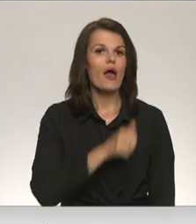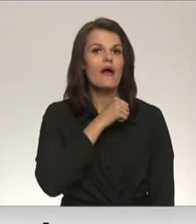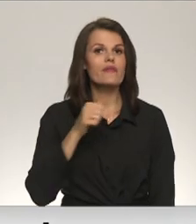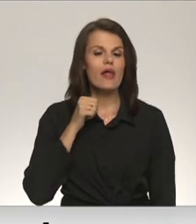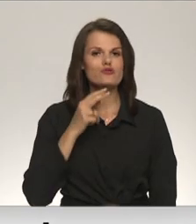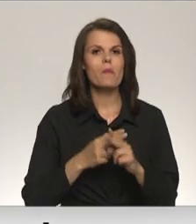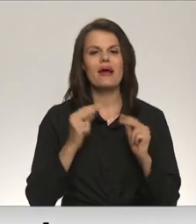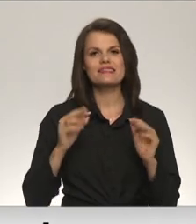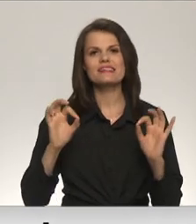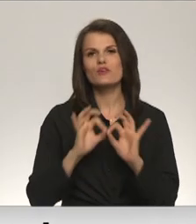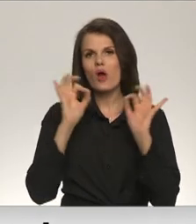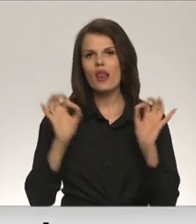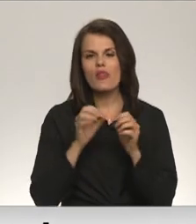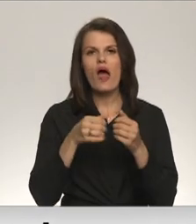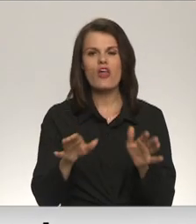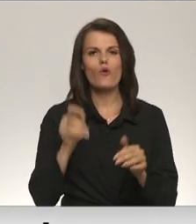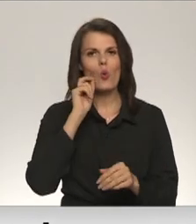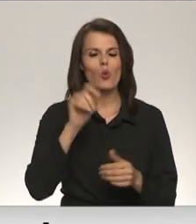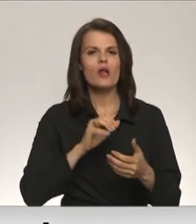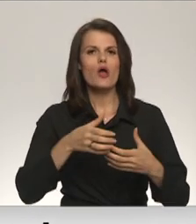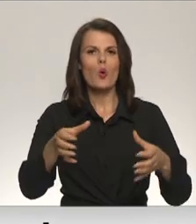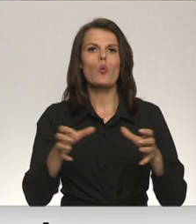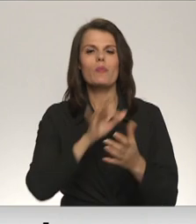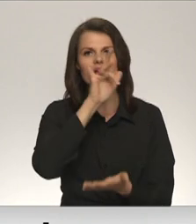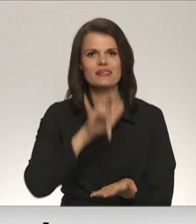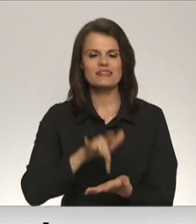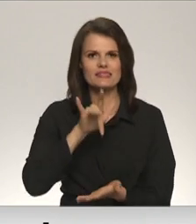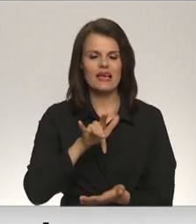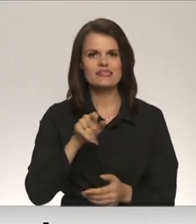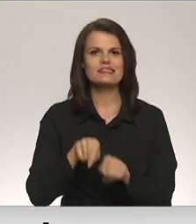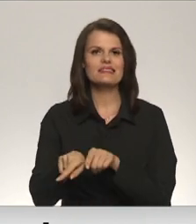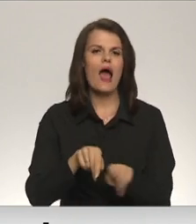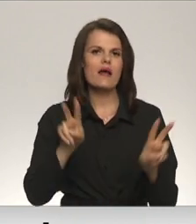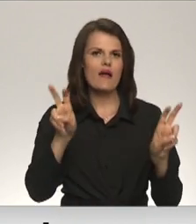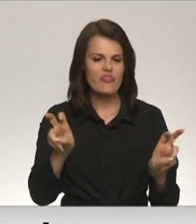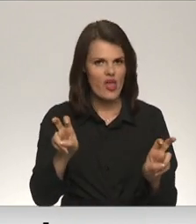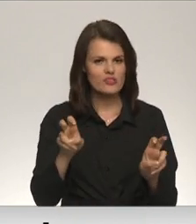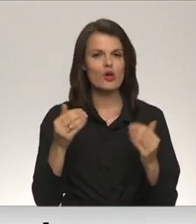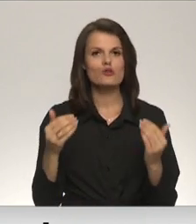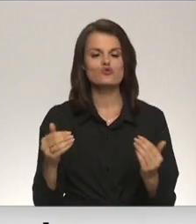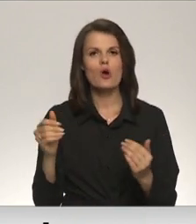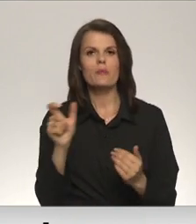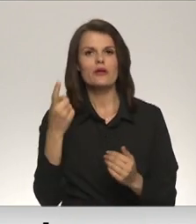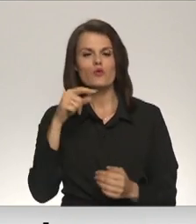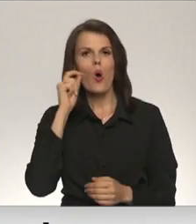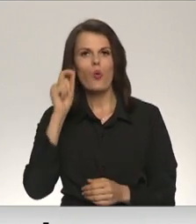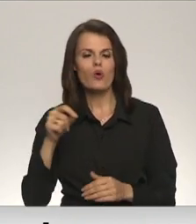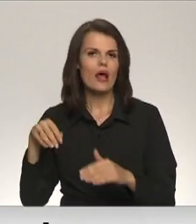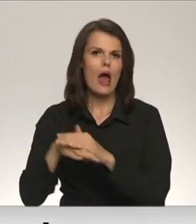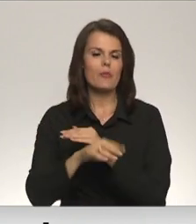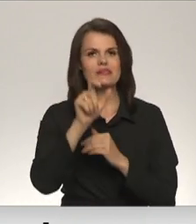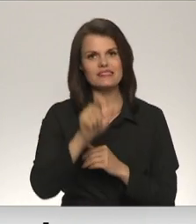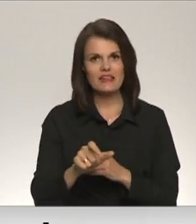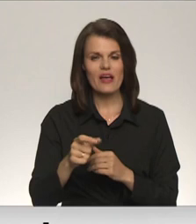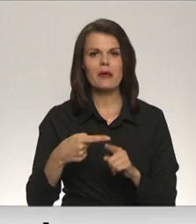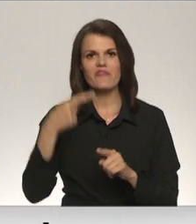Talsos pareizticīgo lieldienās atvērts Ukraiņu kopienas centrs Marija jeb Sapnis. Šobrīd no Ukrainas atbēgušajiem cilvēkiem reizi nedēļā tajā